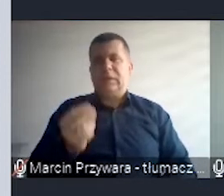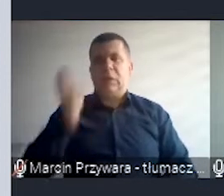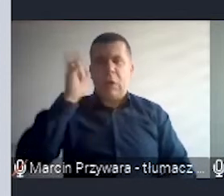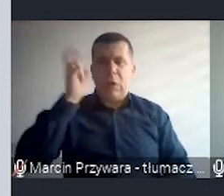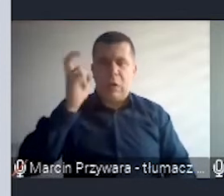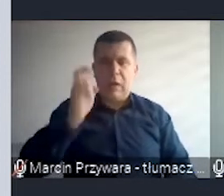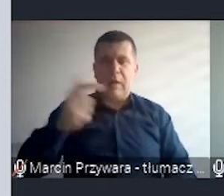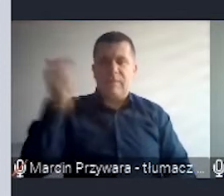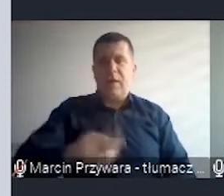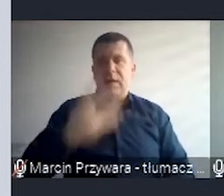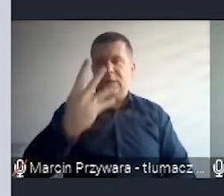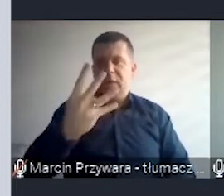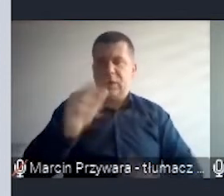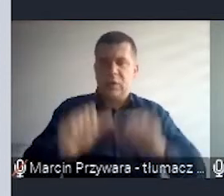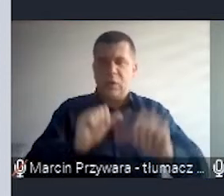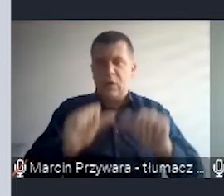w